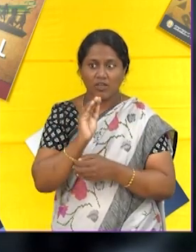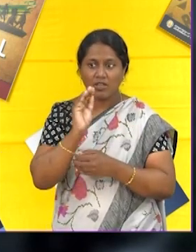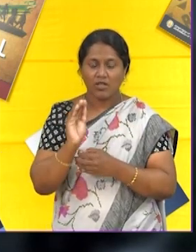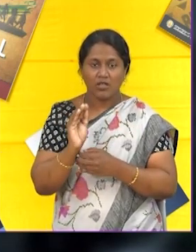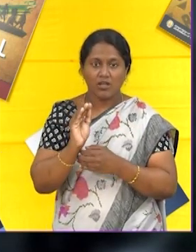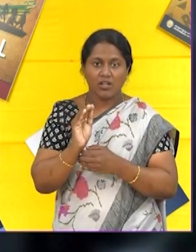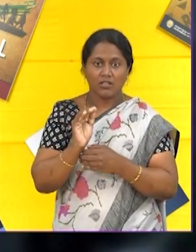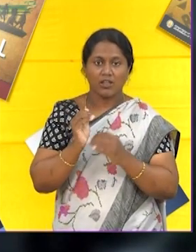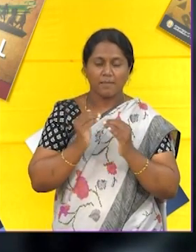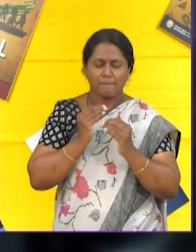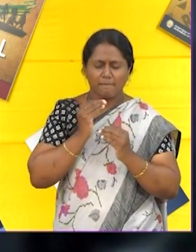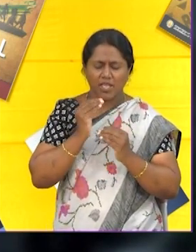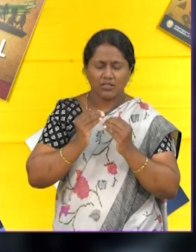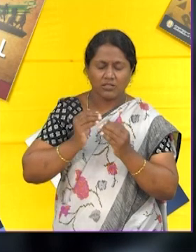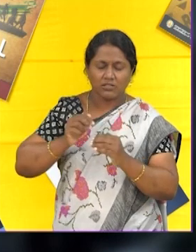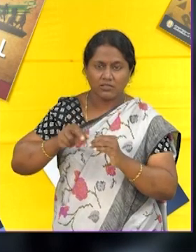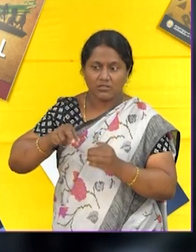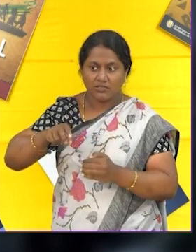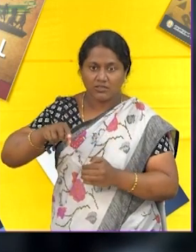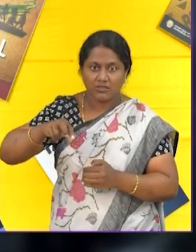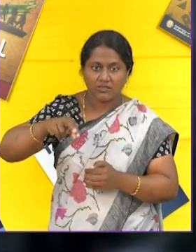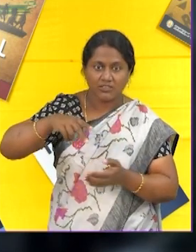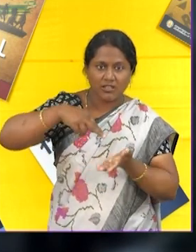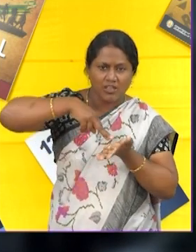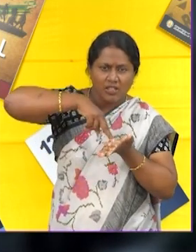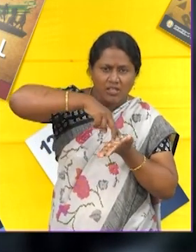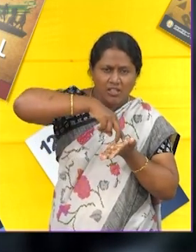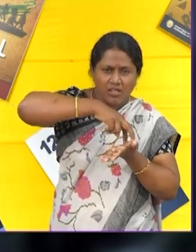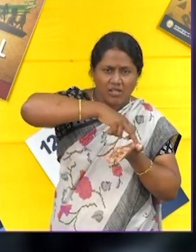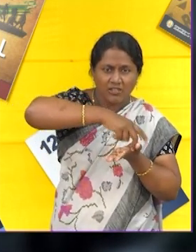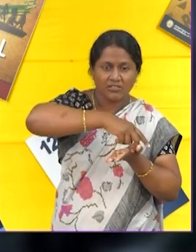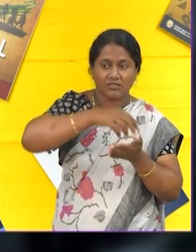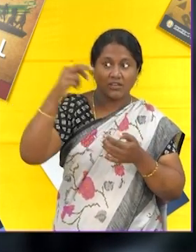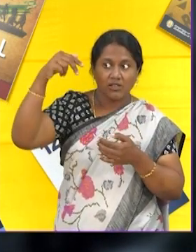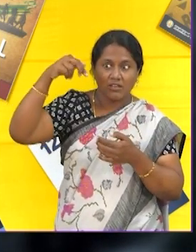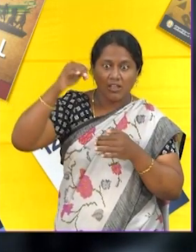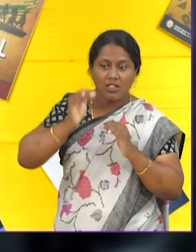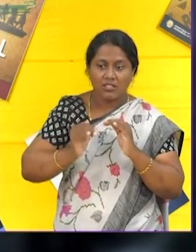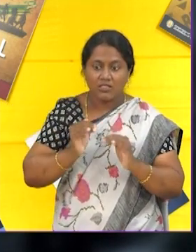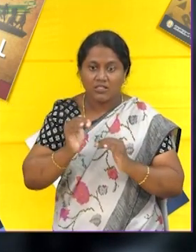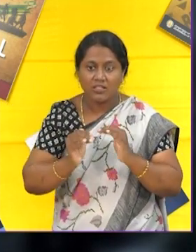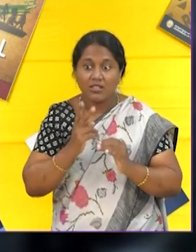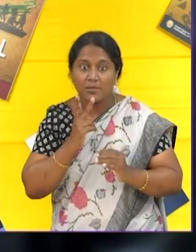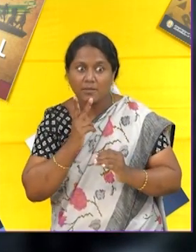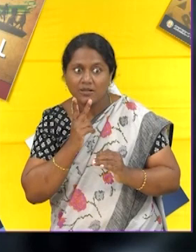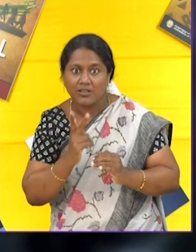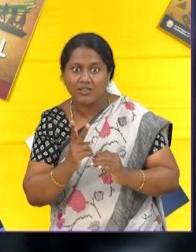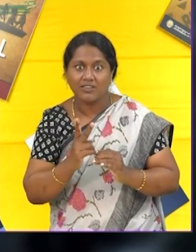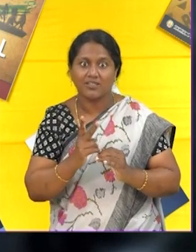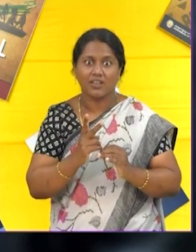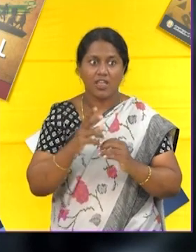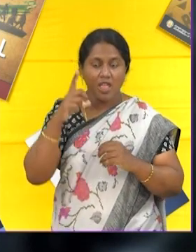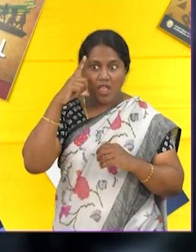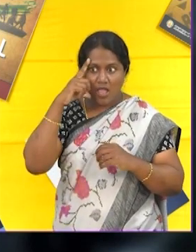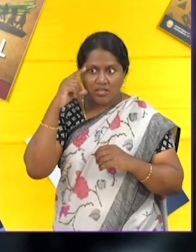மெதுவாக டிப்டோட் மீன்ஸ் வாட், அப்படியே மெதுவாக யாருக்கும் தெரியாமல் வீல் மூவ் ஆன்ல, யாருக்கும் நைட்